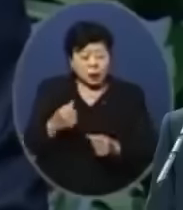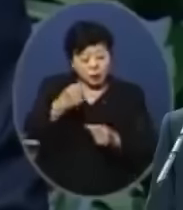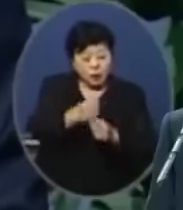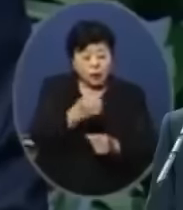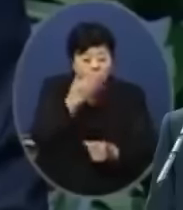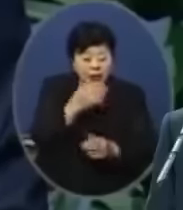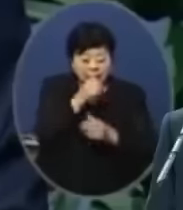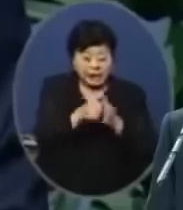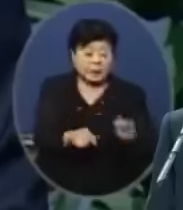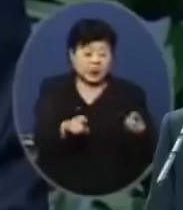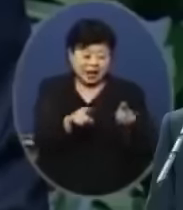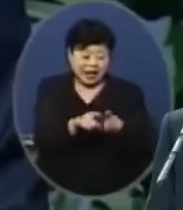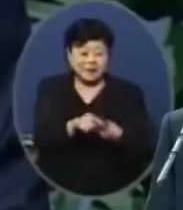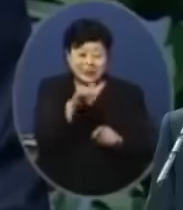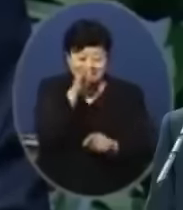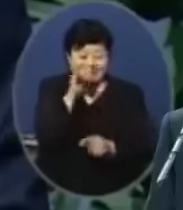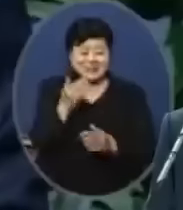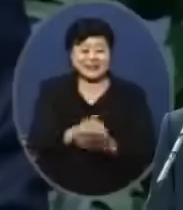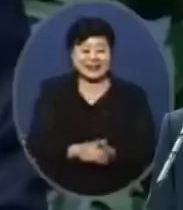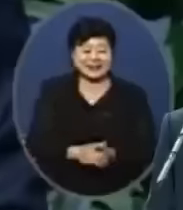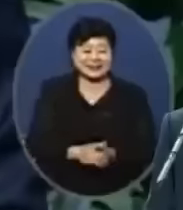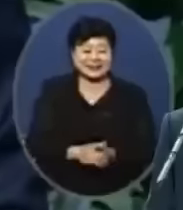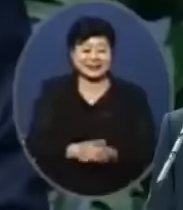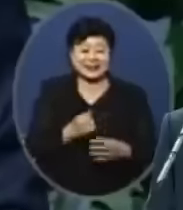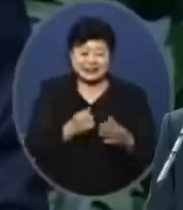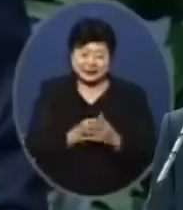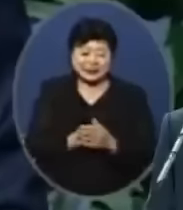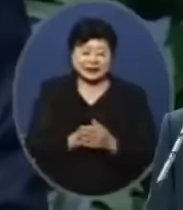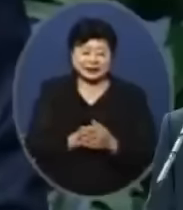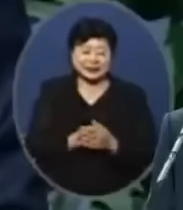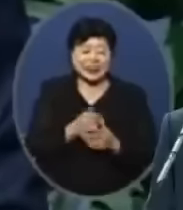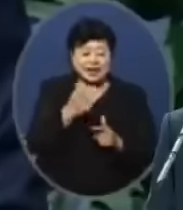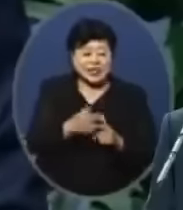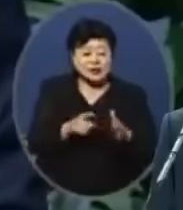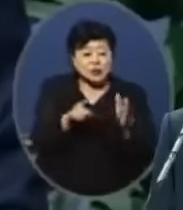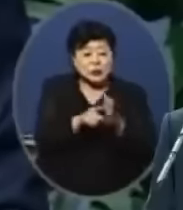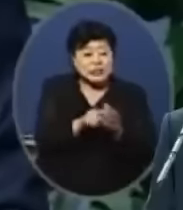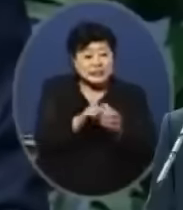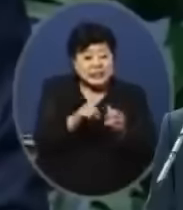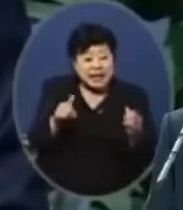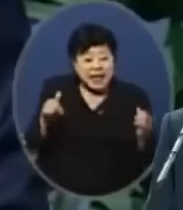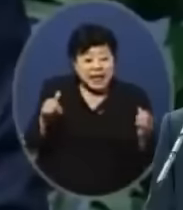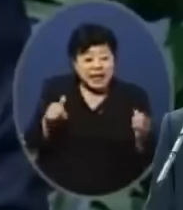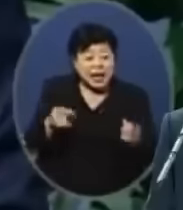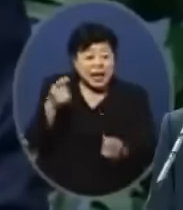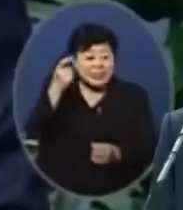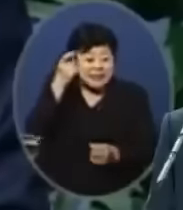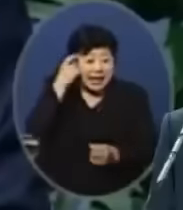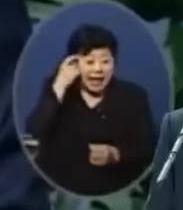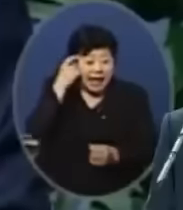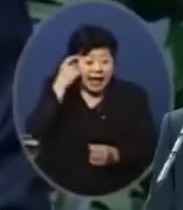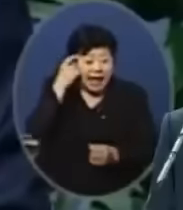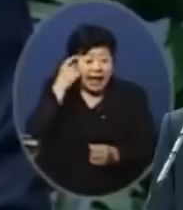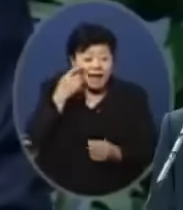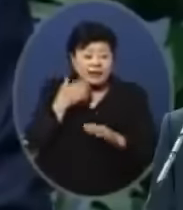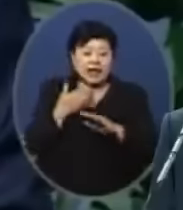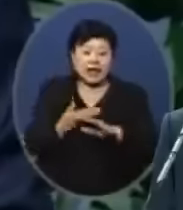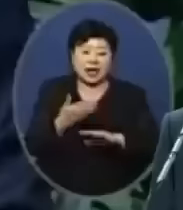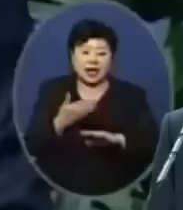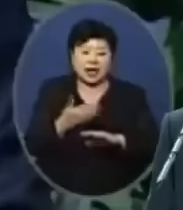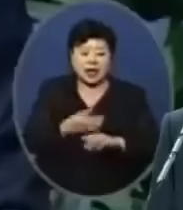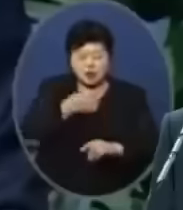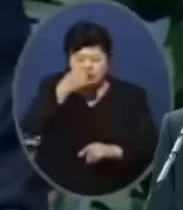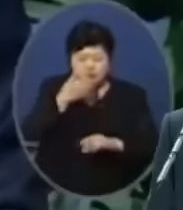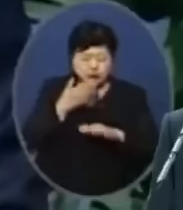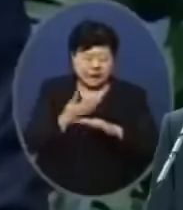회복하게 되어서 하나님과 같이 있게 되는 것입니다. 그렇기 때문에 예수 믿는 사람들은 생각이 달라지고